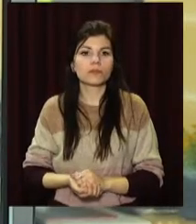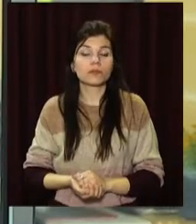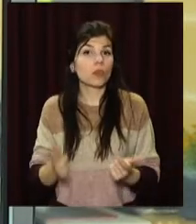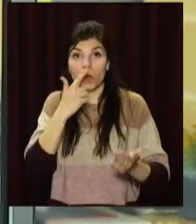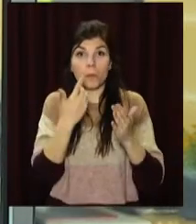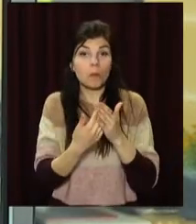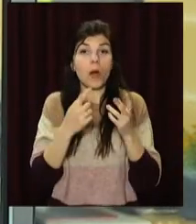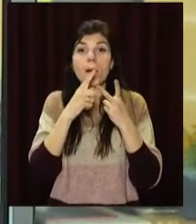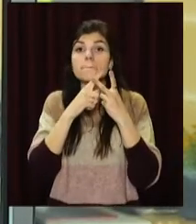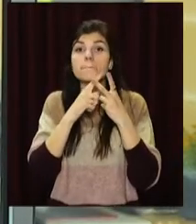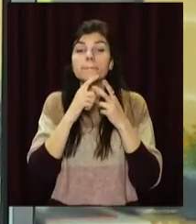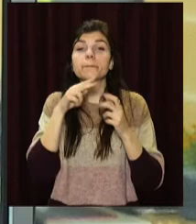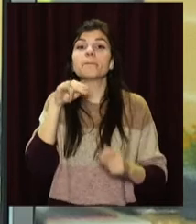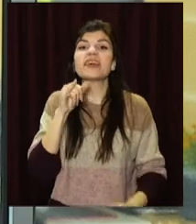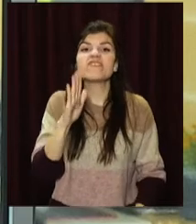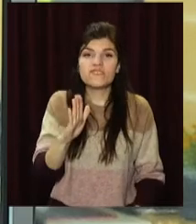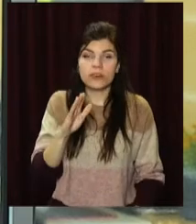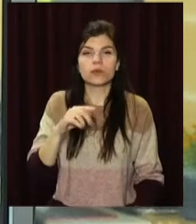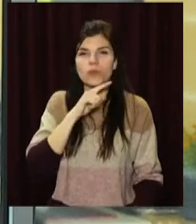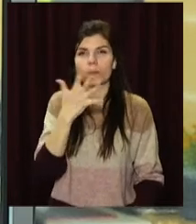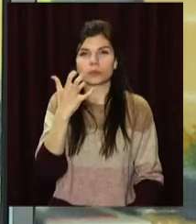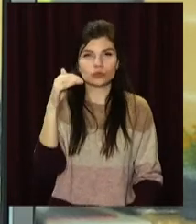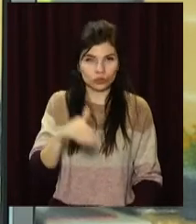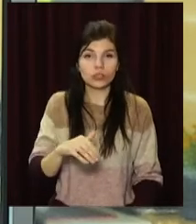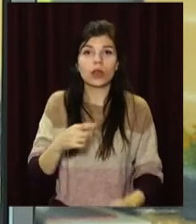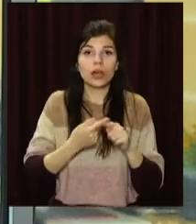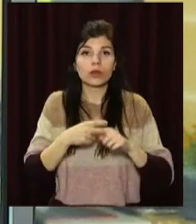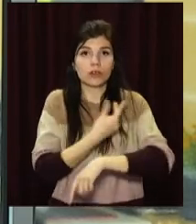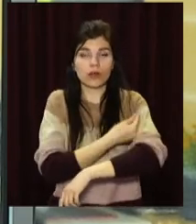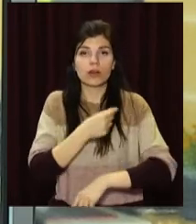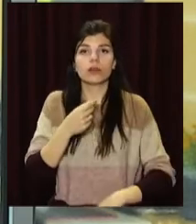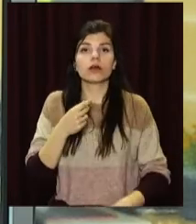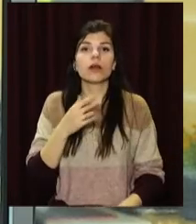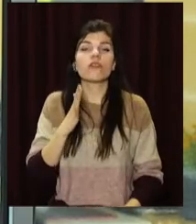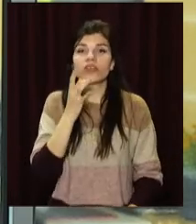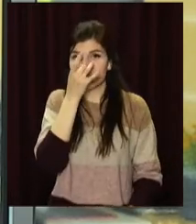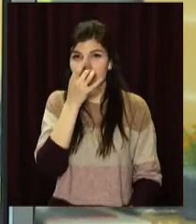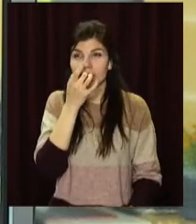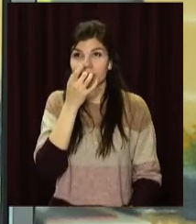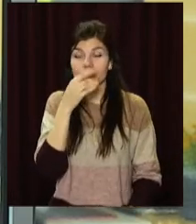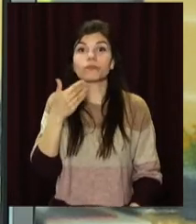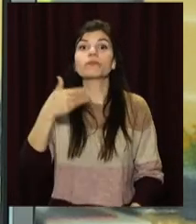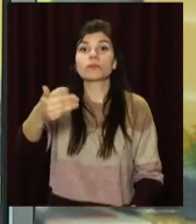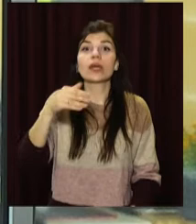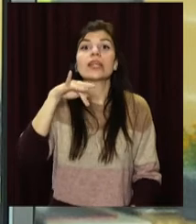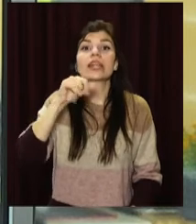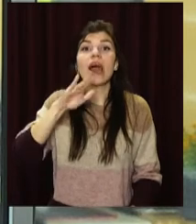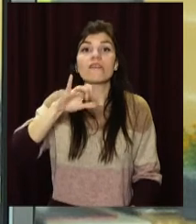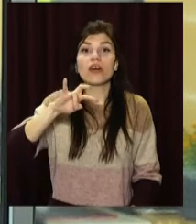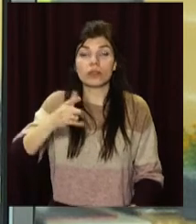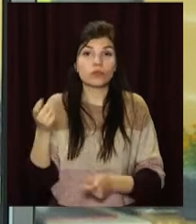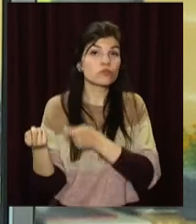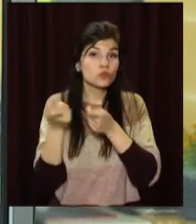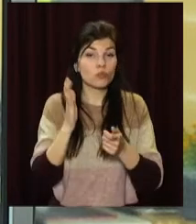Майже півмільйона. Стільки доз вакцин Pfizer для щеплення від ковід отримає в травні Україна. Про це в ефірі одного з українських